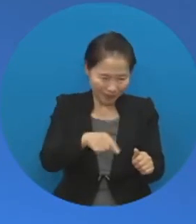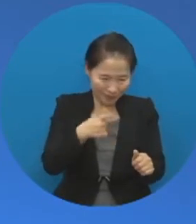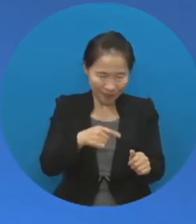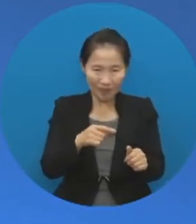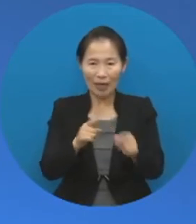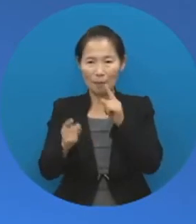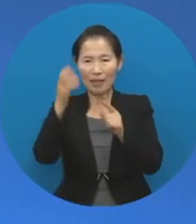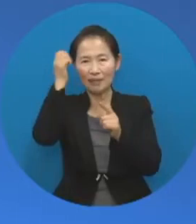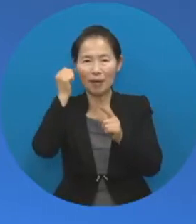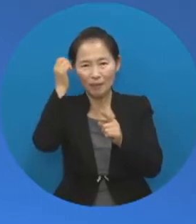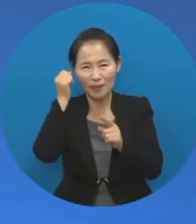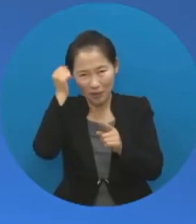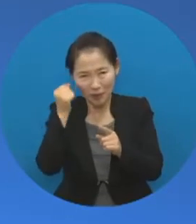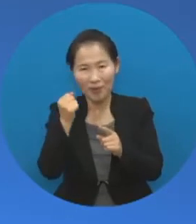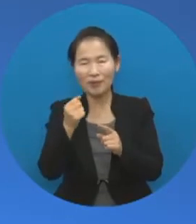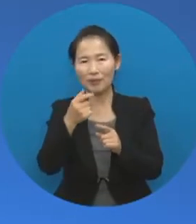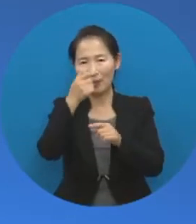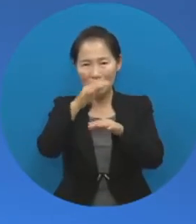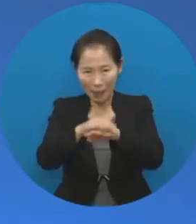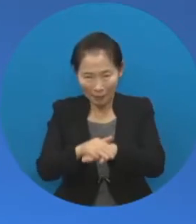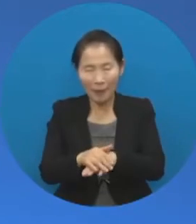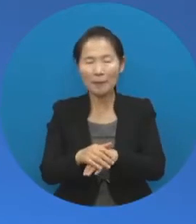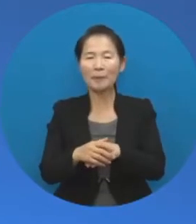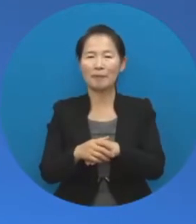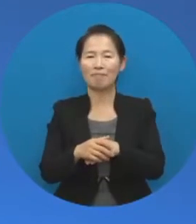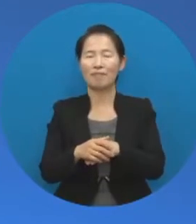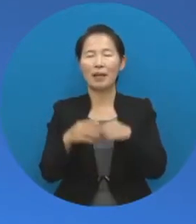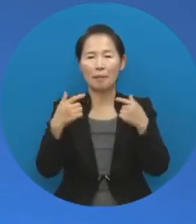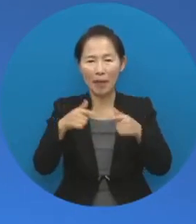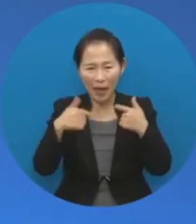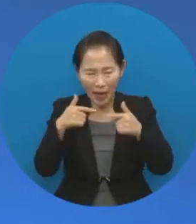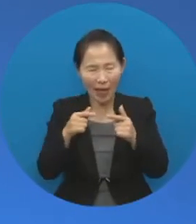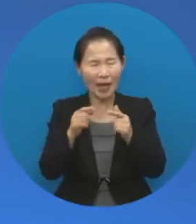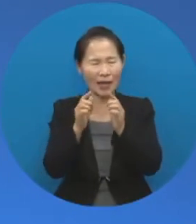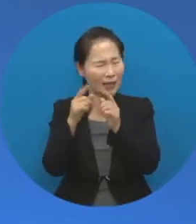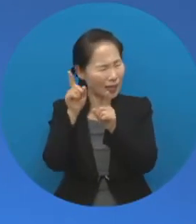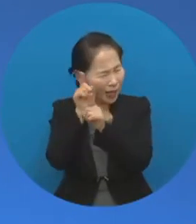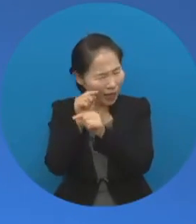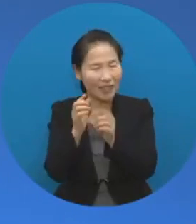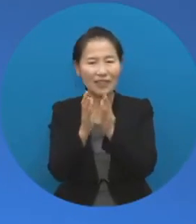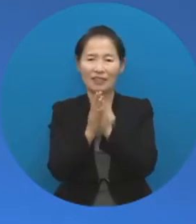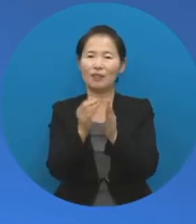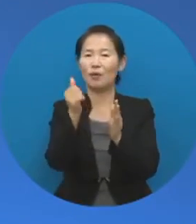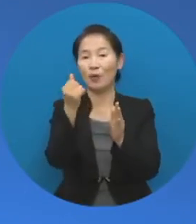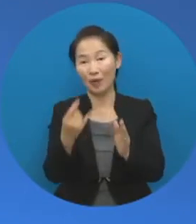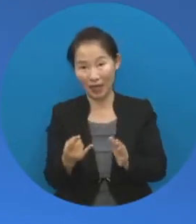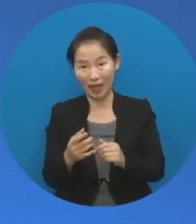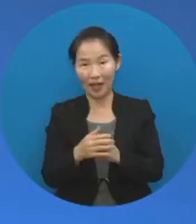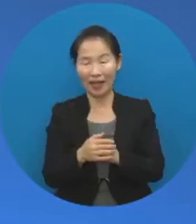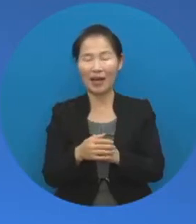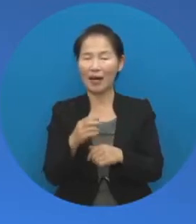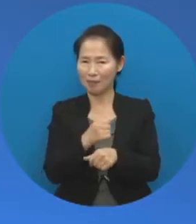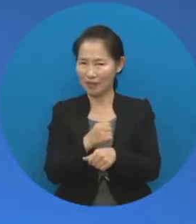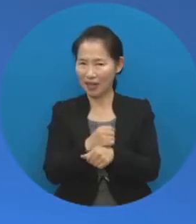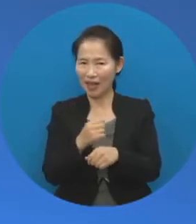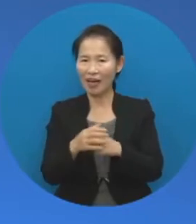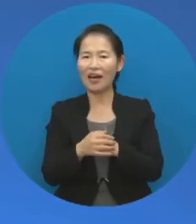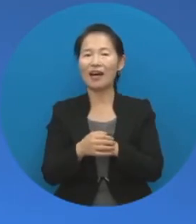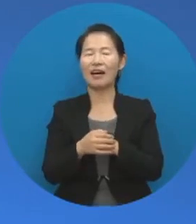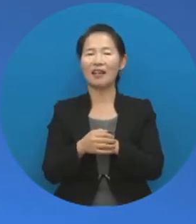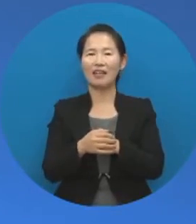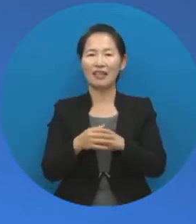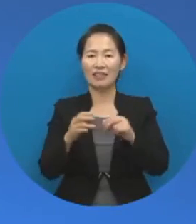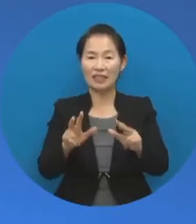같이 예배도 드리고 근데 매일 아이들과 기도회를 해요. 우리도 이제 다니엘 기도회 하듯이 저는 이제 매일 해요